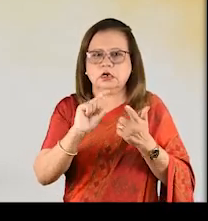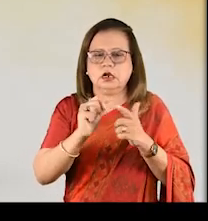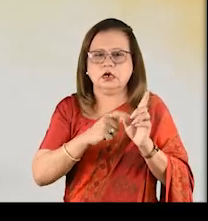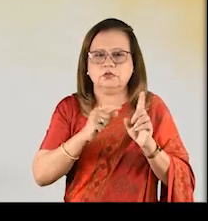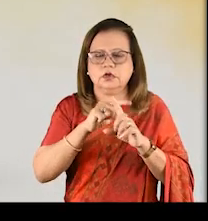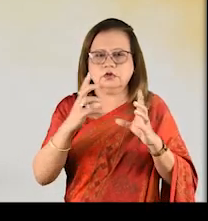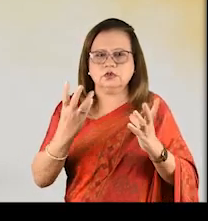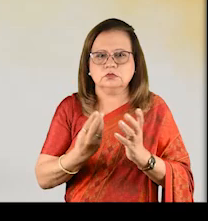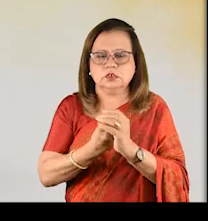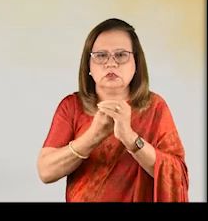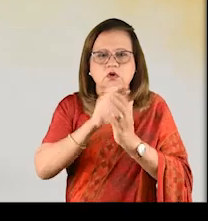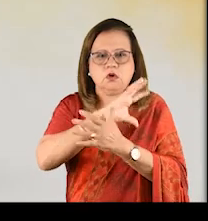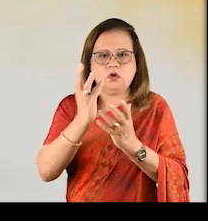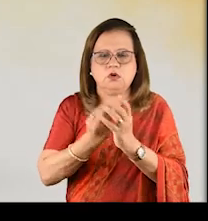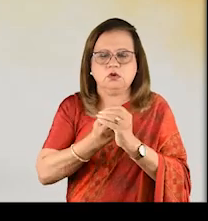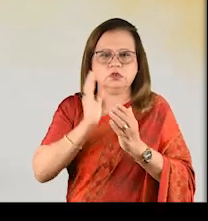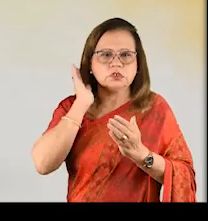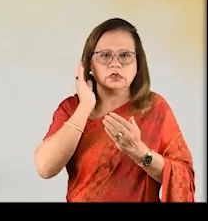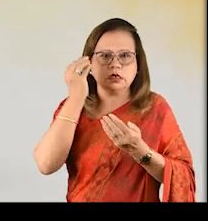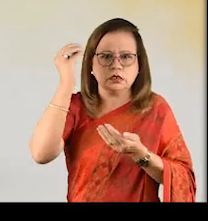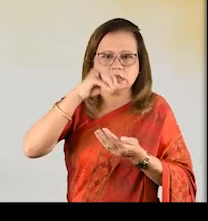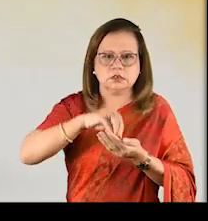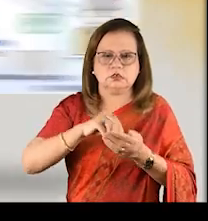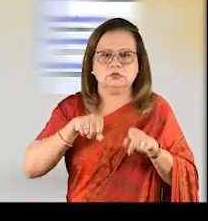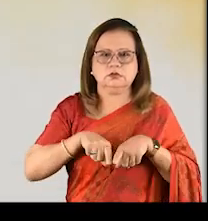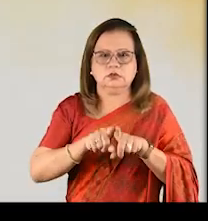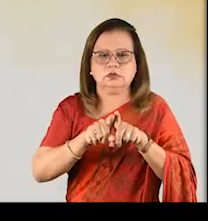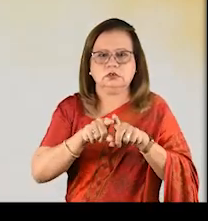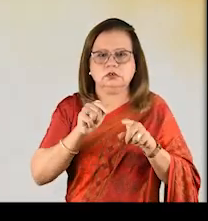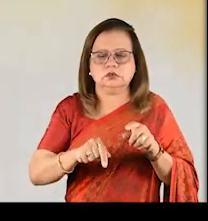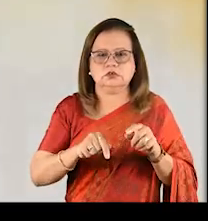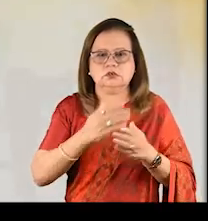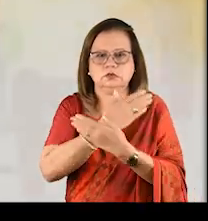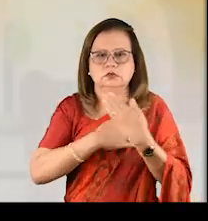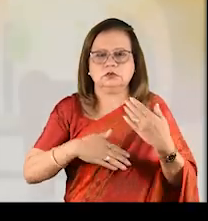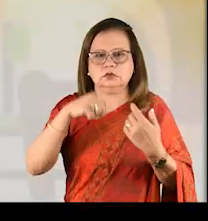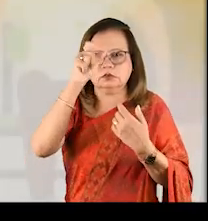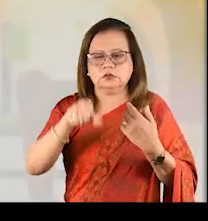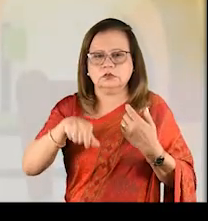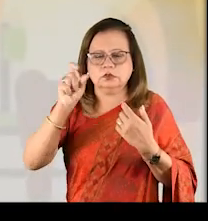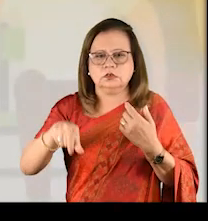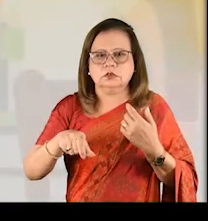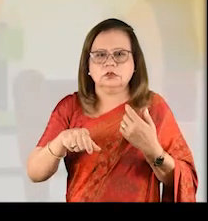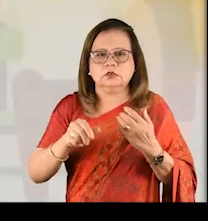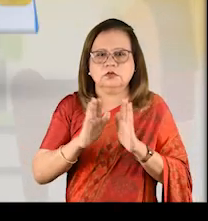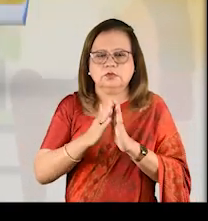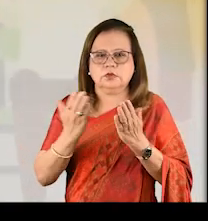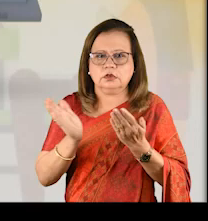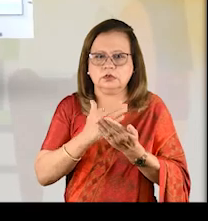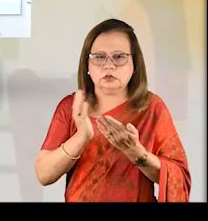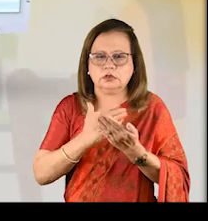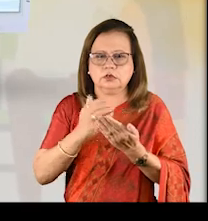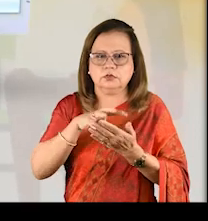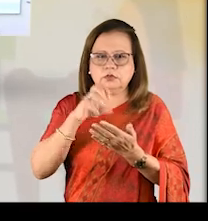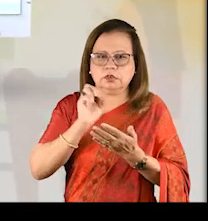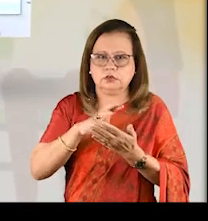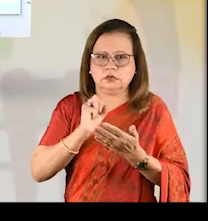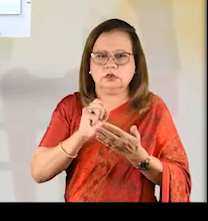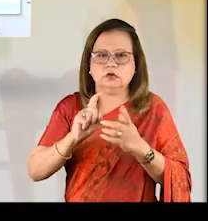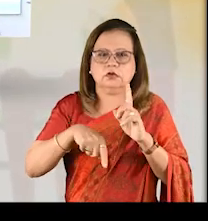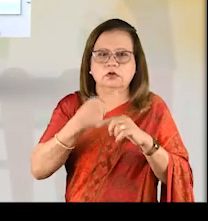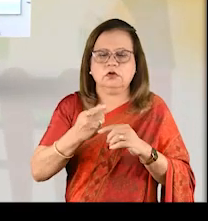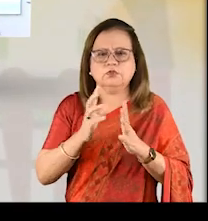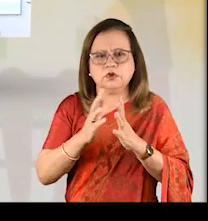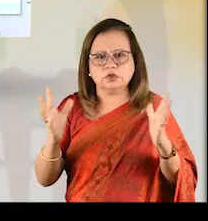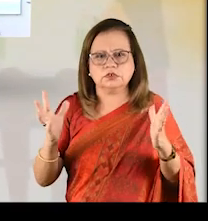उनसे संबंधित सभी जानकारियां उपलब्ध होंगी, जो दिव्यांग जनों को दस्तावेजों की कई प्रतियां बनाने और बहुत